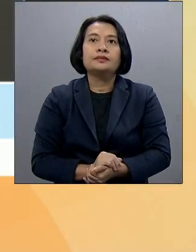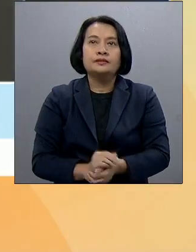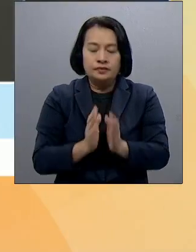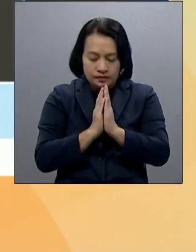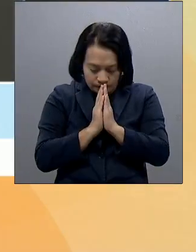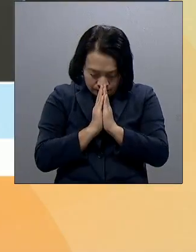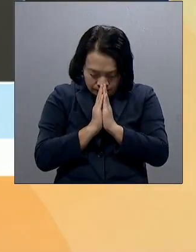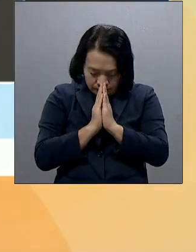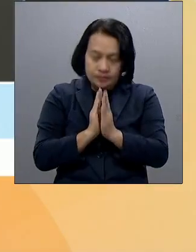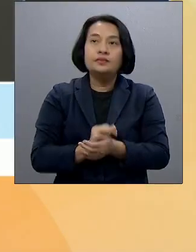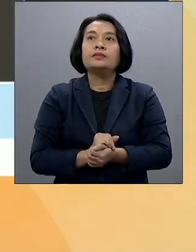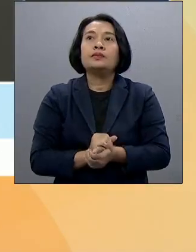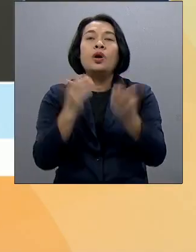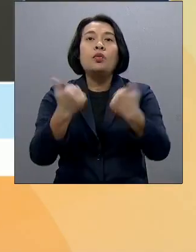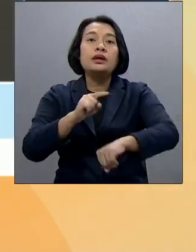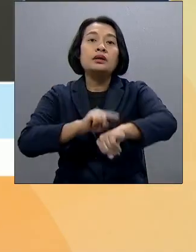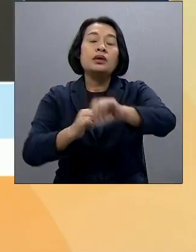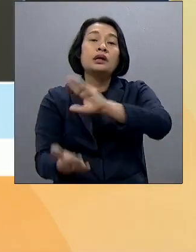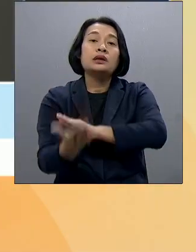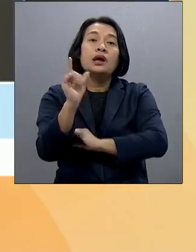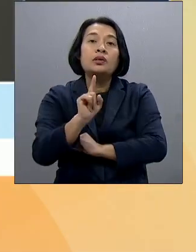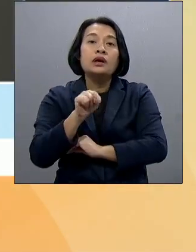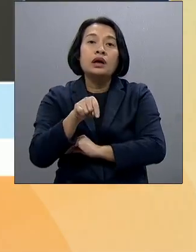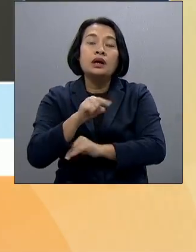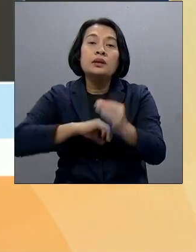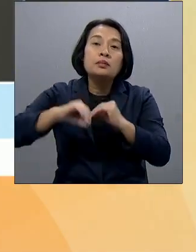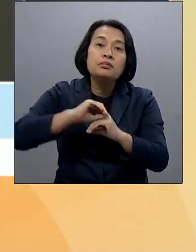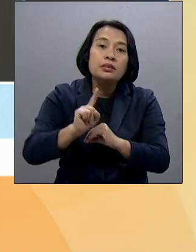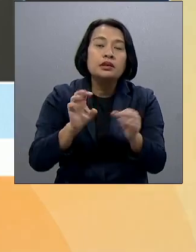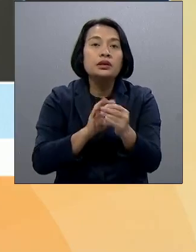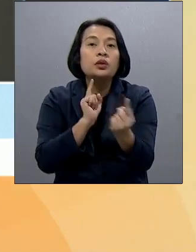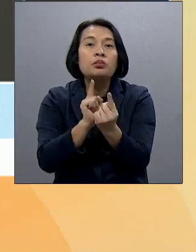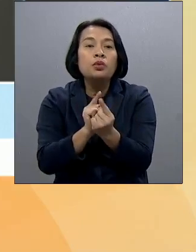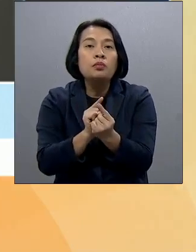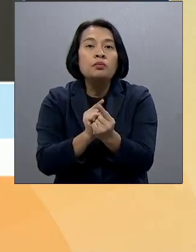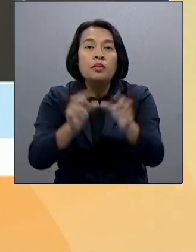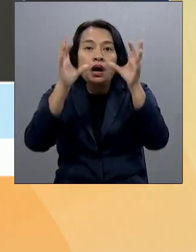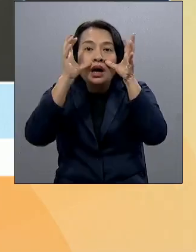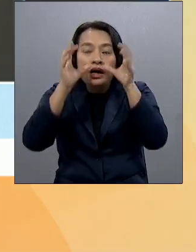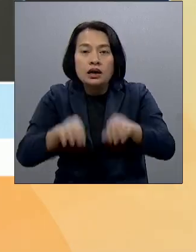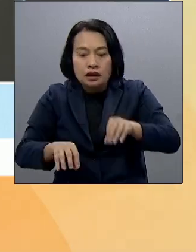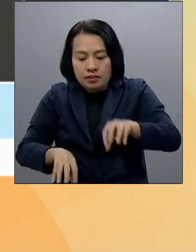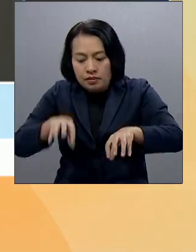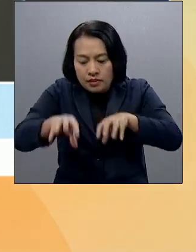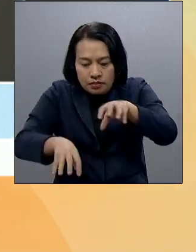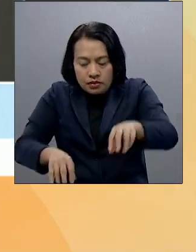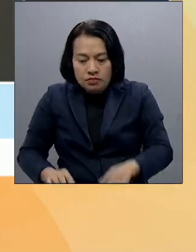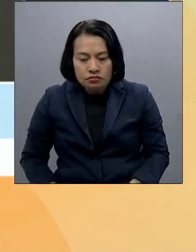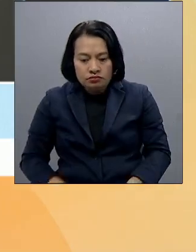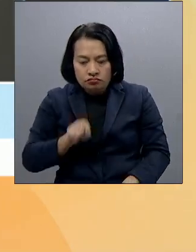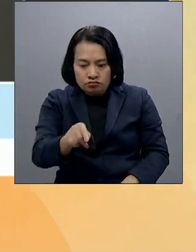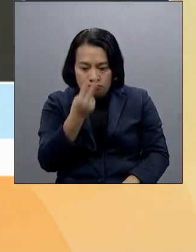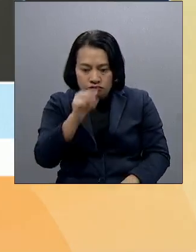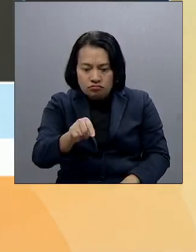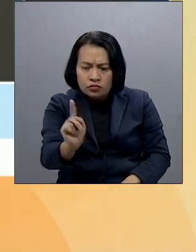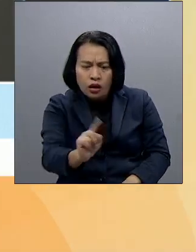ค่ะท่านผอ.คะเช้านี้มีความคืบหน้าเพิ่มเติมไหมคะมีการเจอรอยเท้าเสือพบเบาะแสเพิ่มเติมไหมว่าเสือตัวนี้ไปท